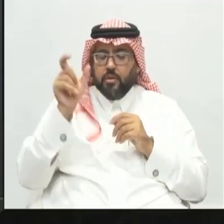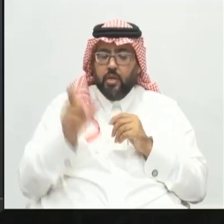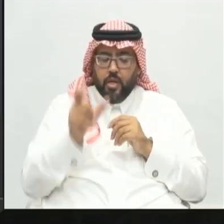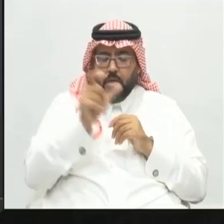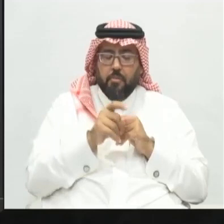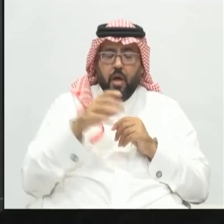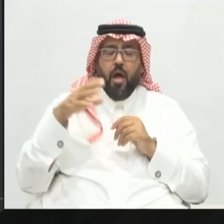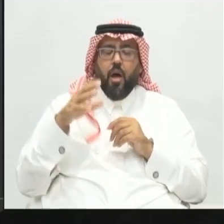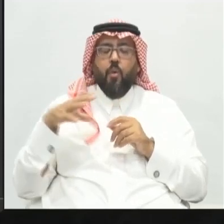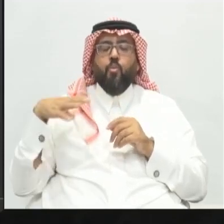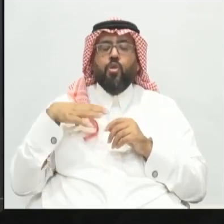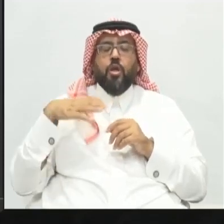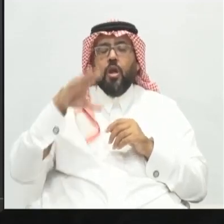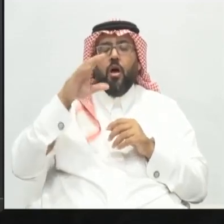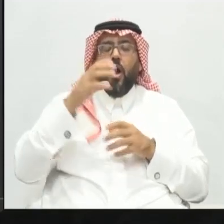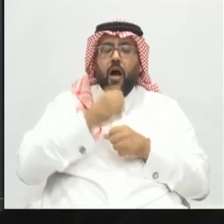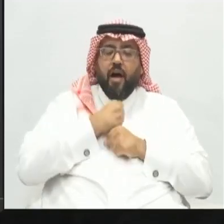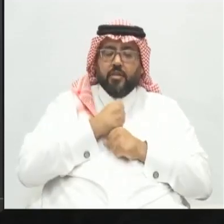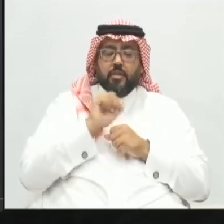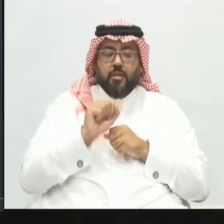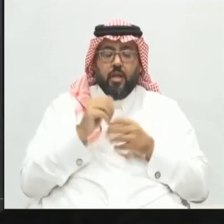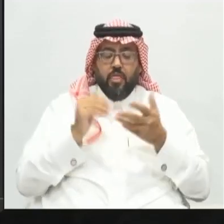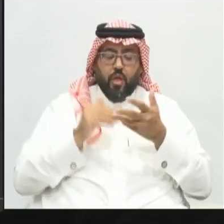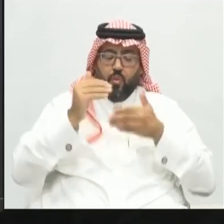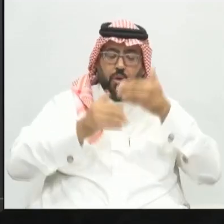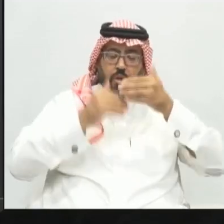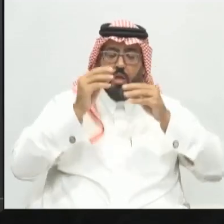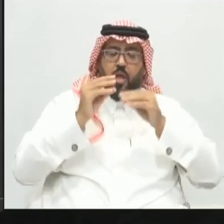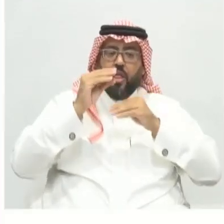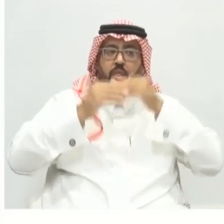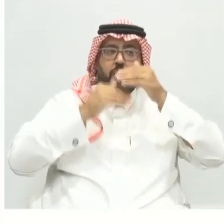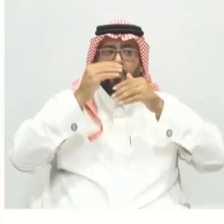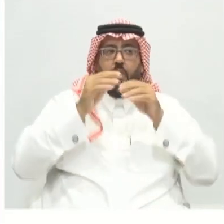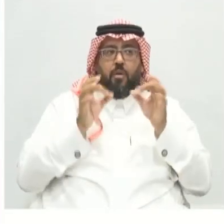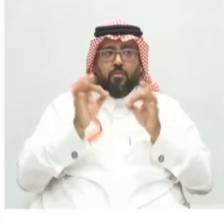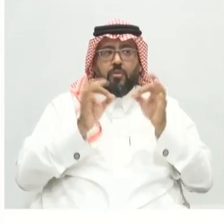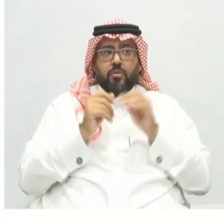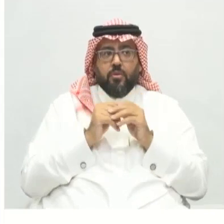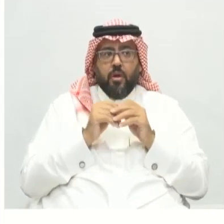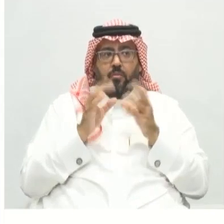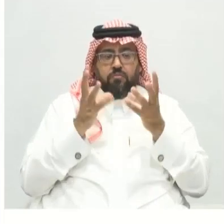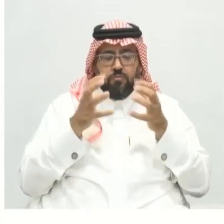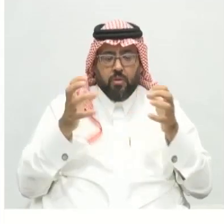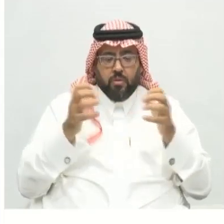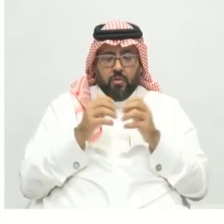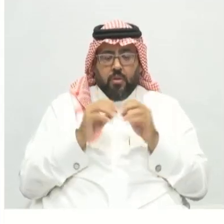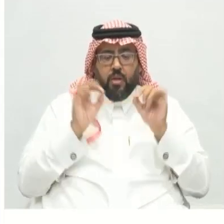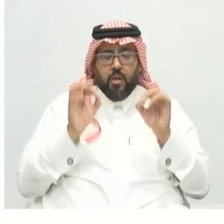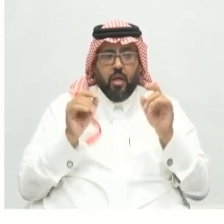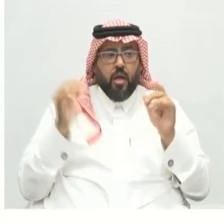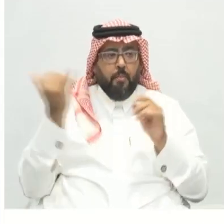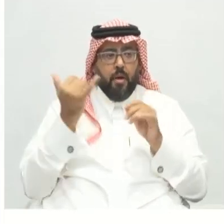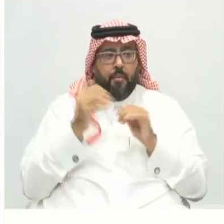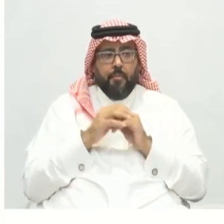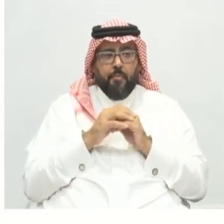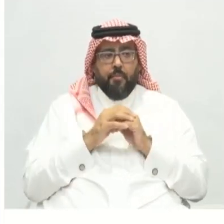اللي هم ملاك المشروع تطوير خطه المشروع من خلال انشاء خطه مشروع مفصله تحدد